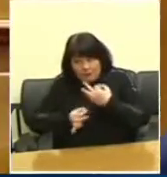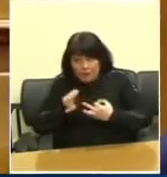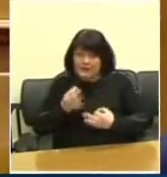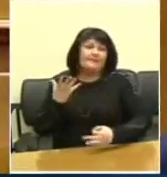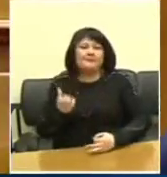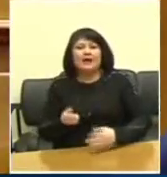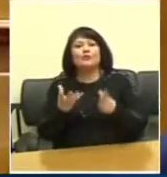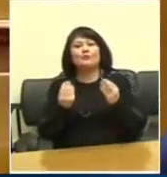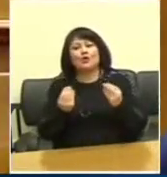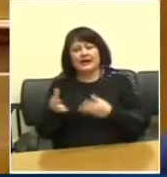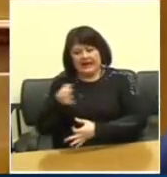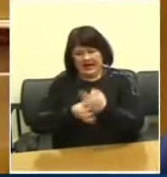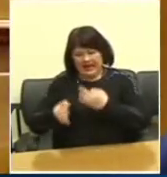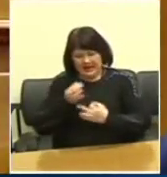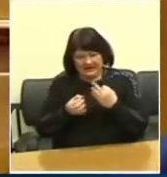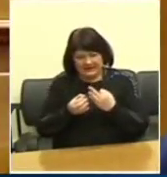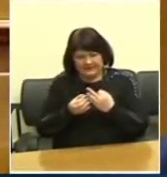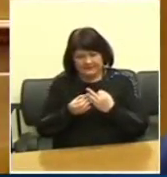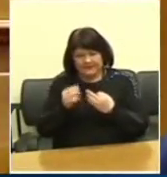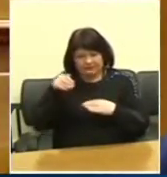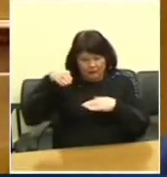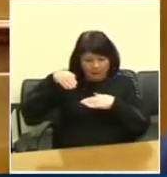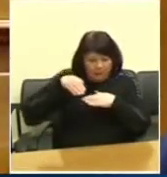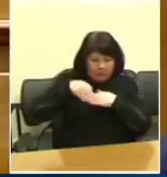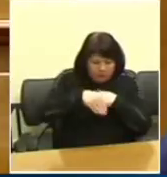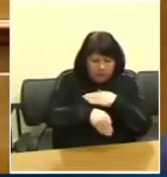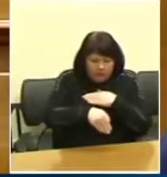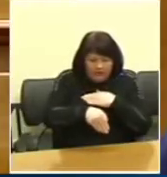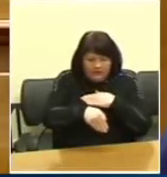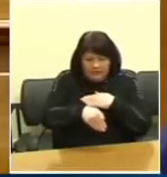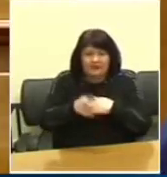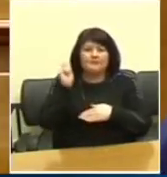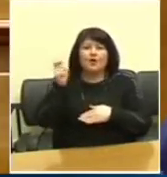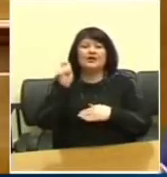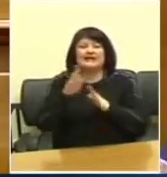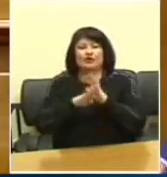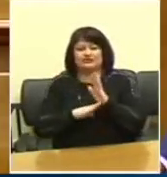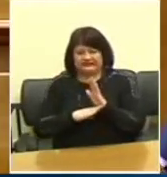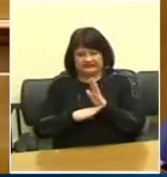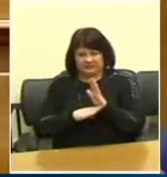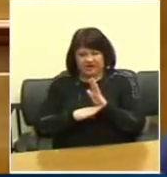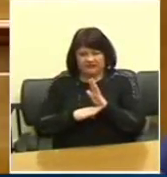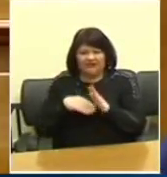Υπάρχουν λοιπόν πολλοί οι οποίοι λένε ότι αυτό είναι μία διολίσθηση του πολιτικού μας συστήματος